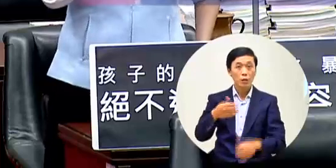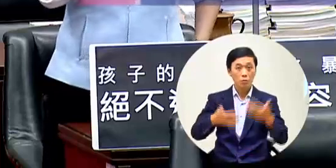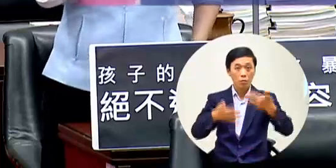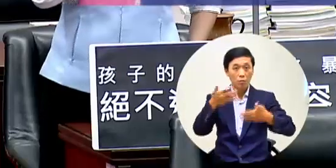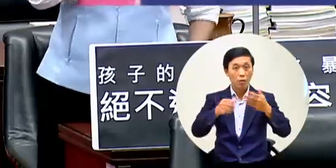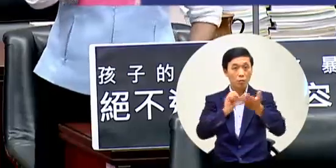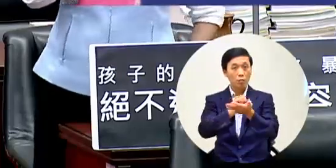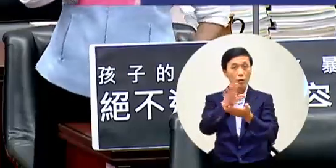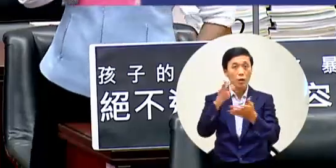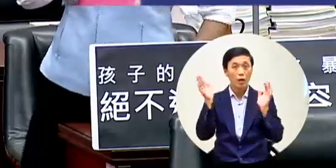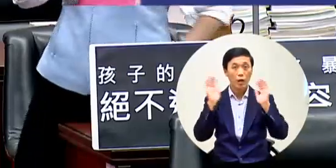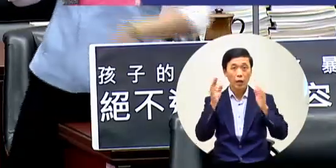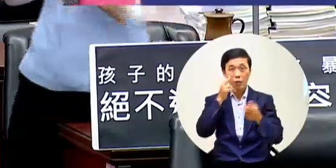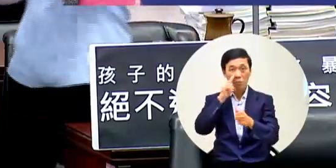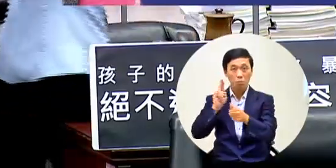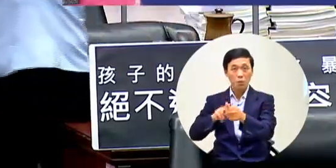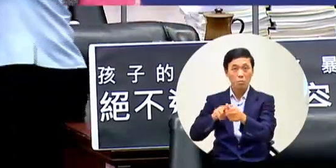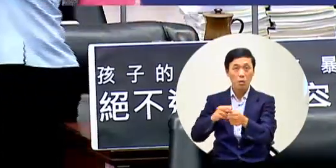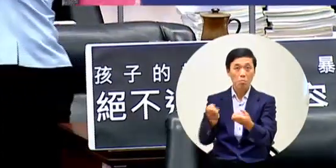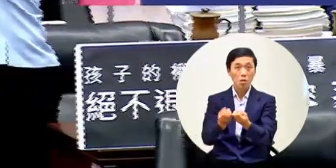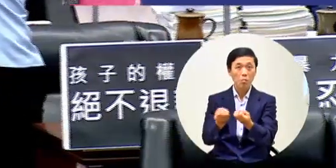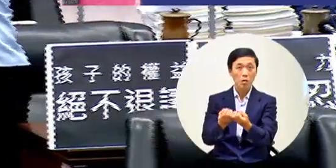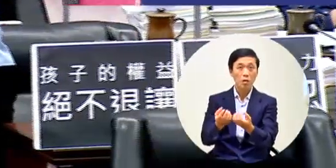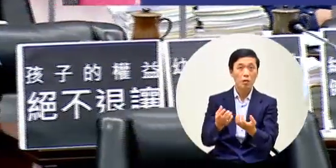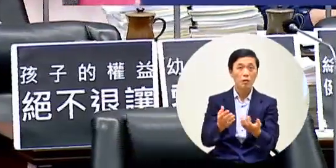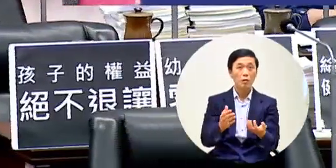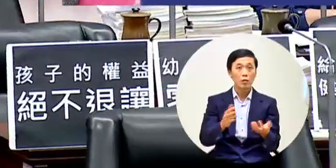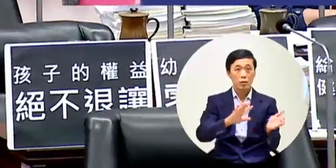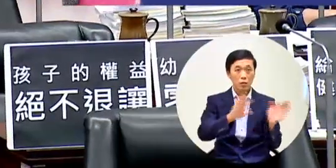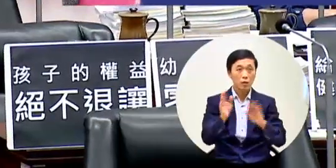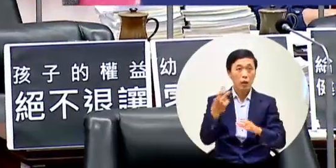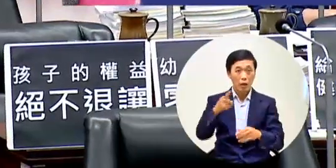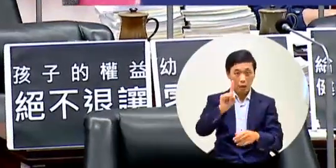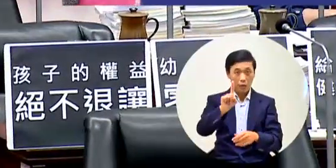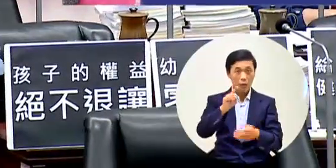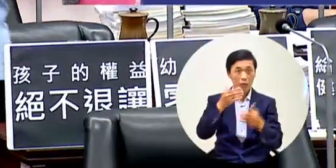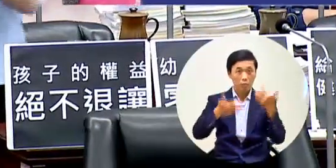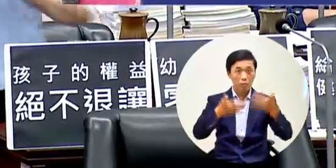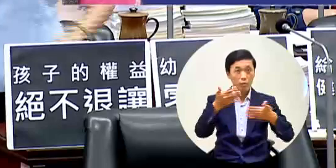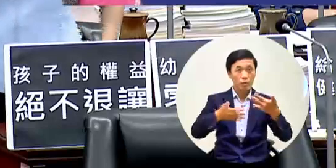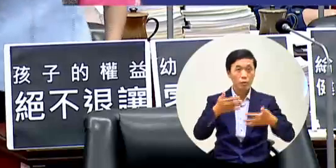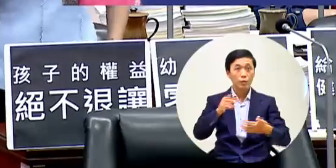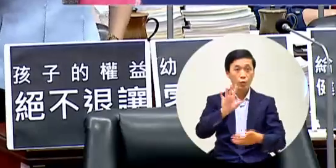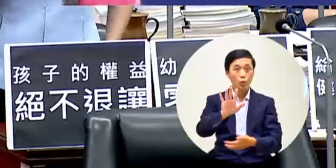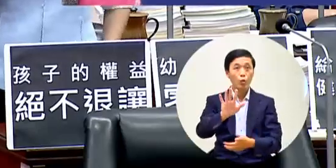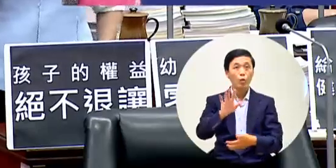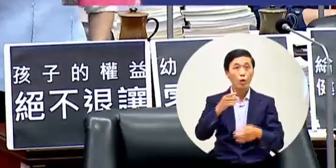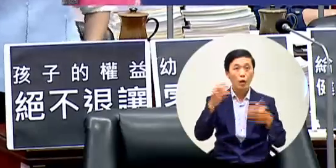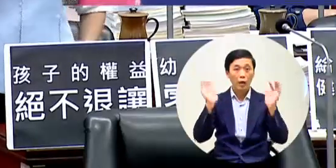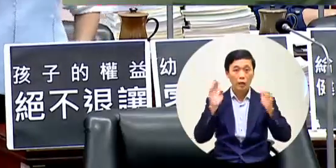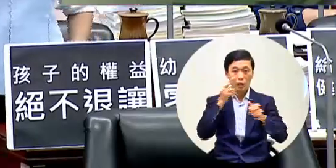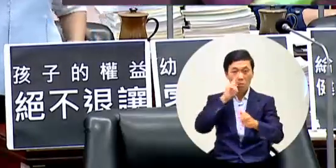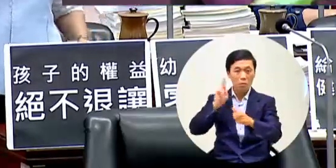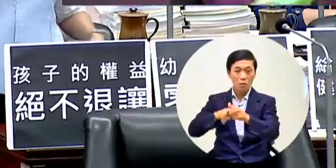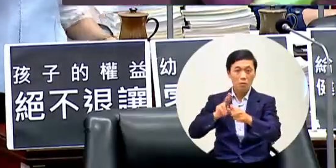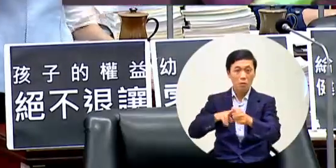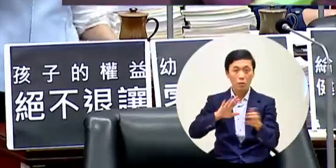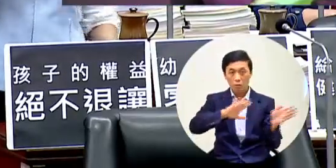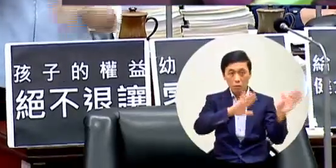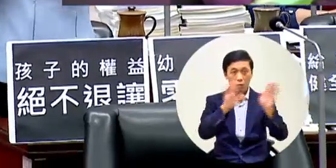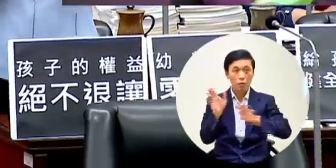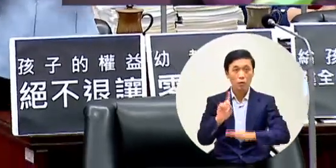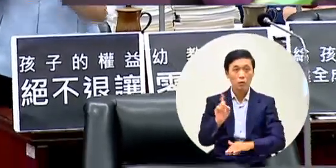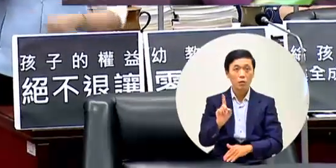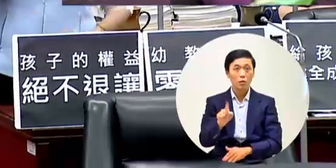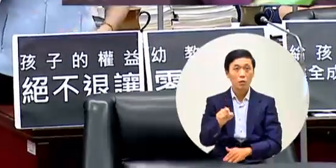孩子受虐情势，我应该还有一个影片。好，孩子受虐情势，